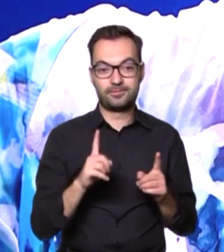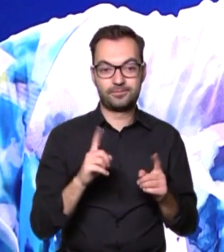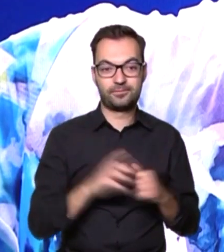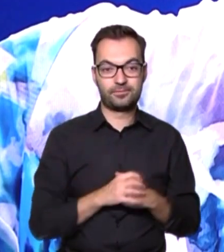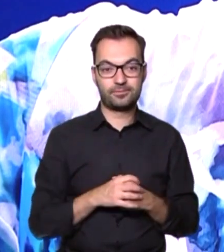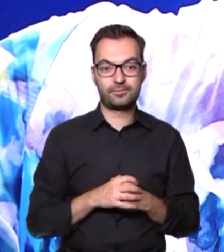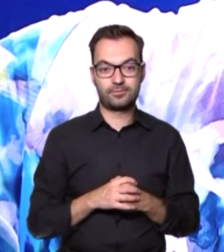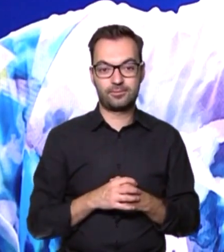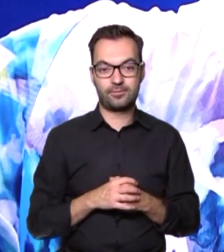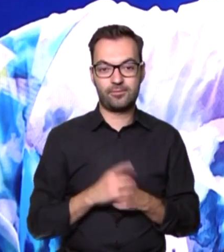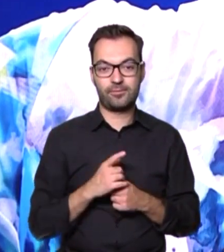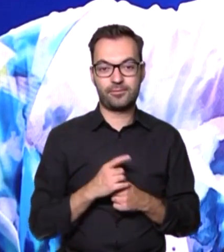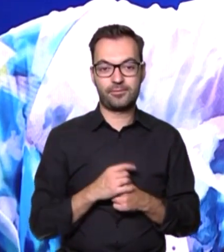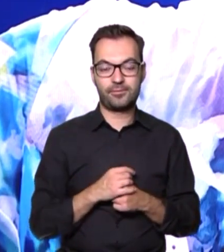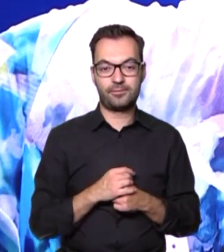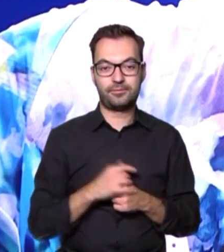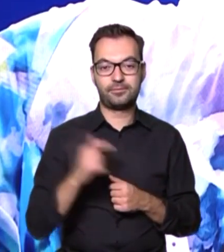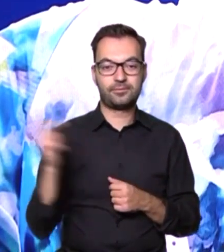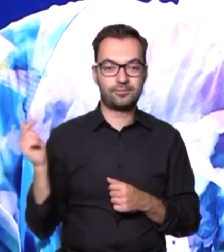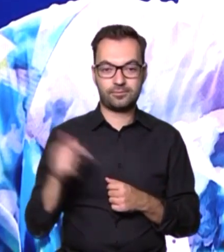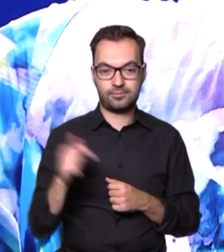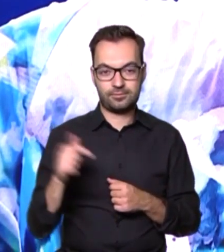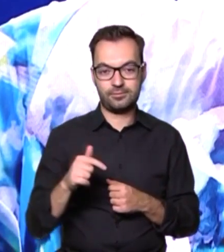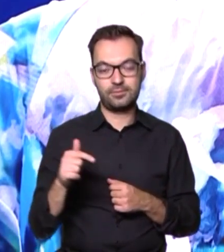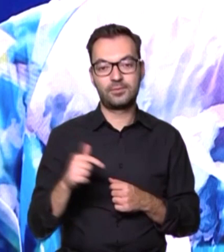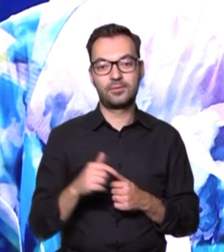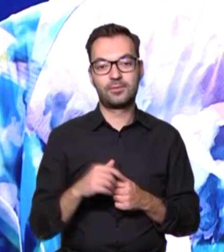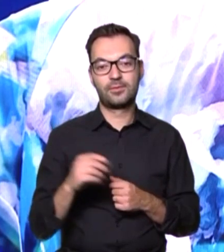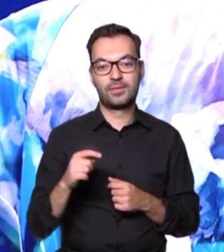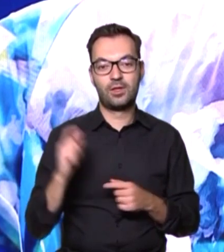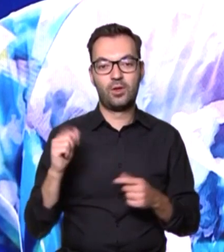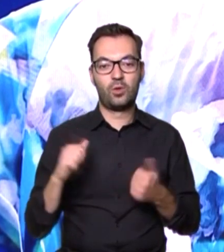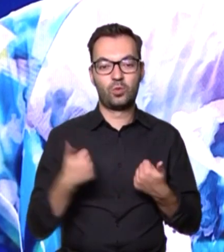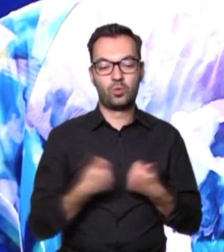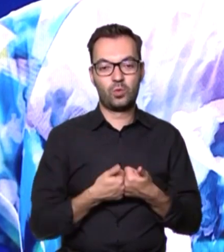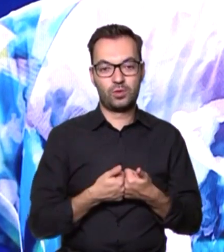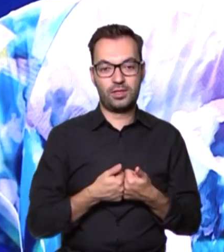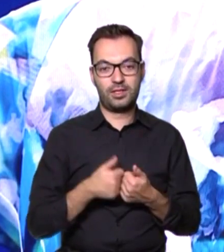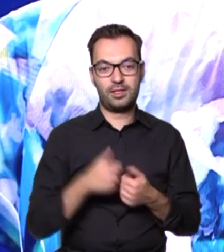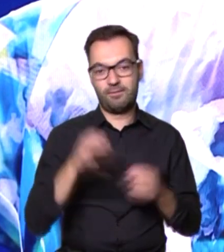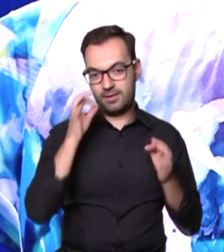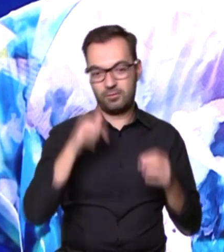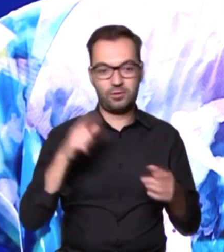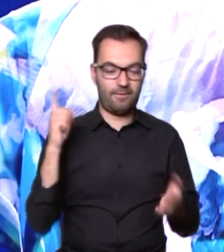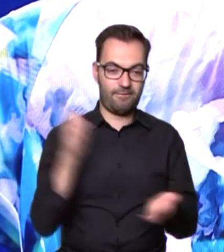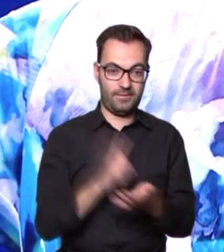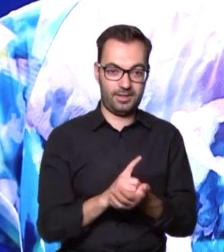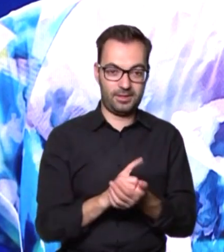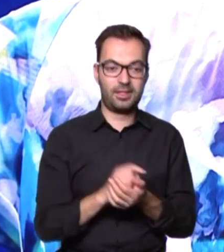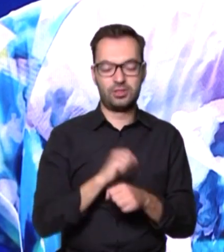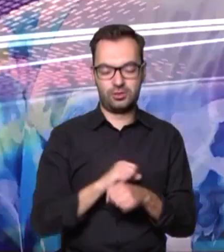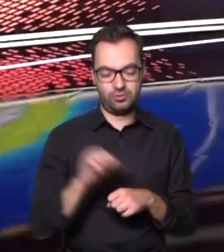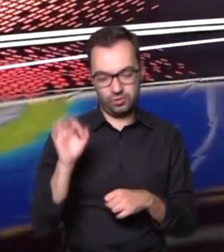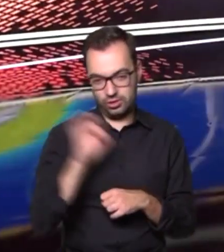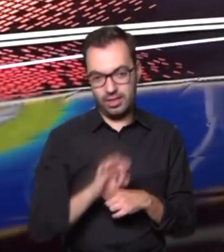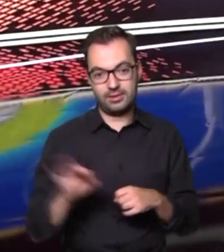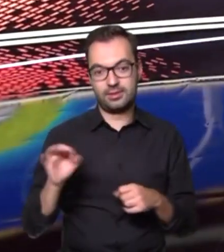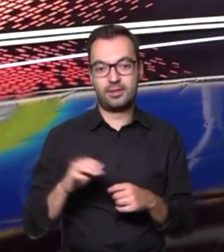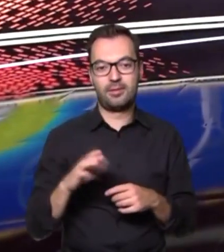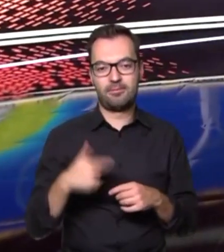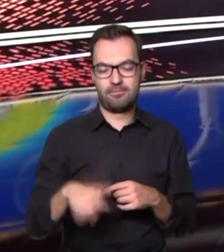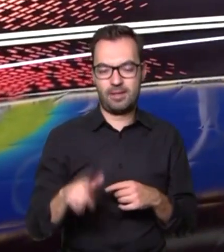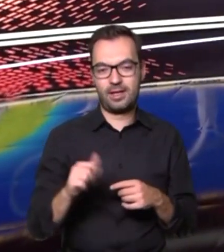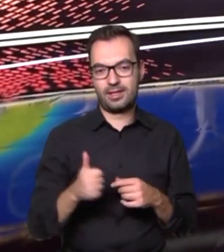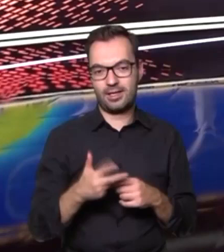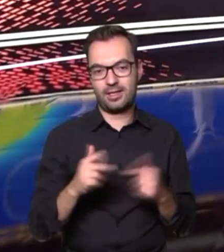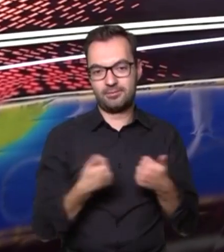już Piotrku wcześniej wspomniałeś, musi Hubert ten turniej w Szanghaju wygrać. Duże szanse są. Oczywiście jeszcze przed nim kilka